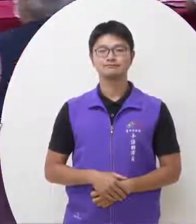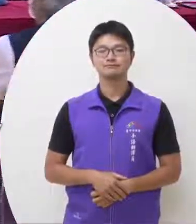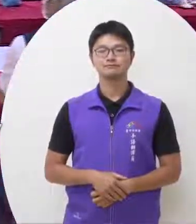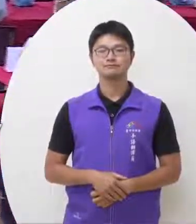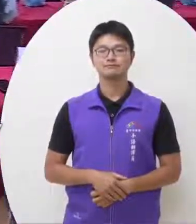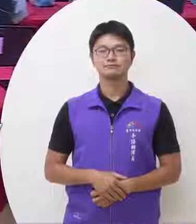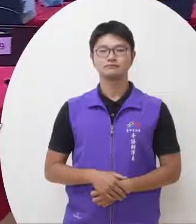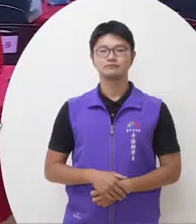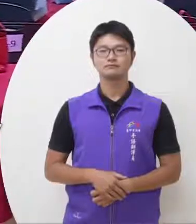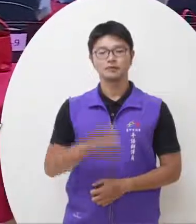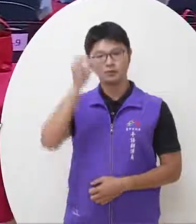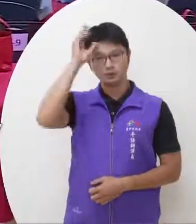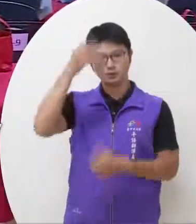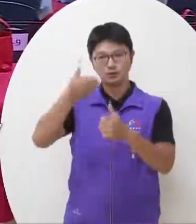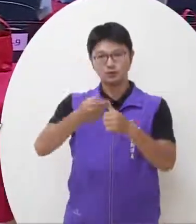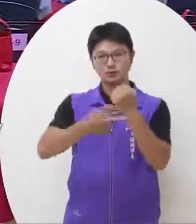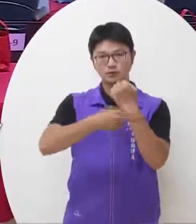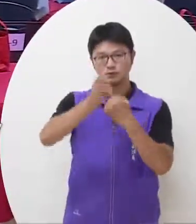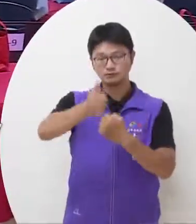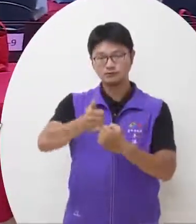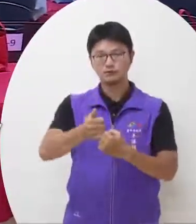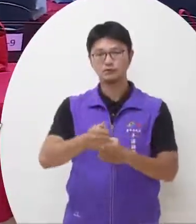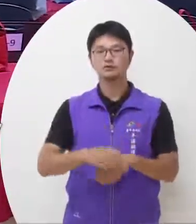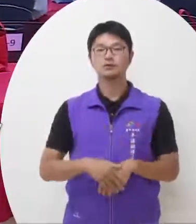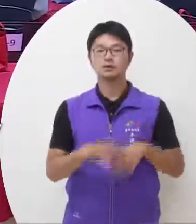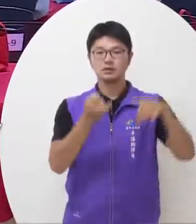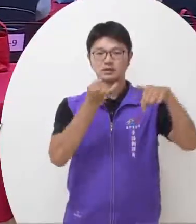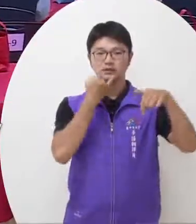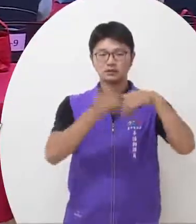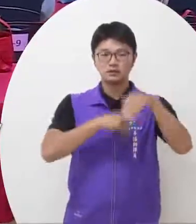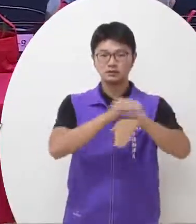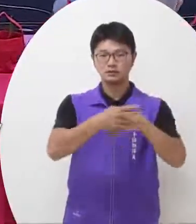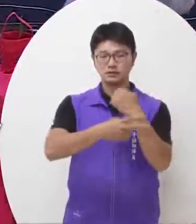玉里长是不是哈？好，合成里提桂玉里长。